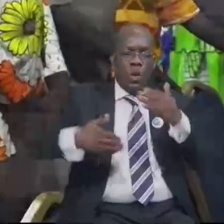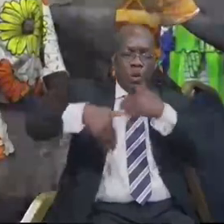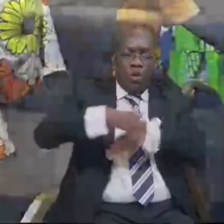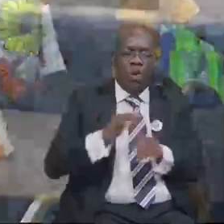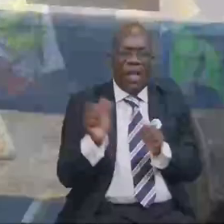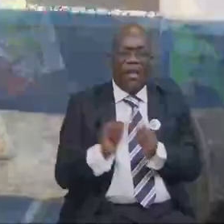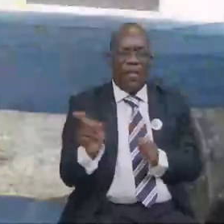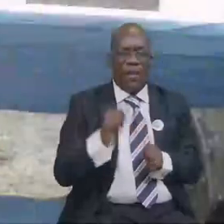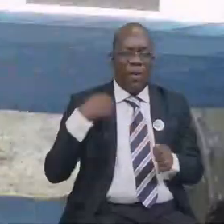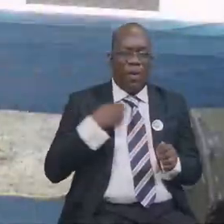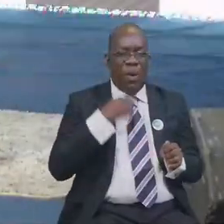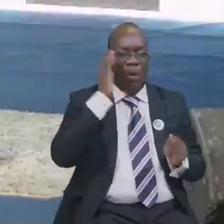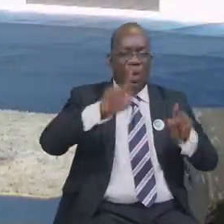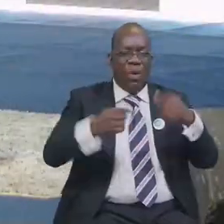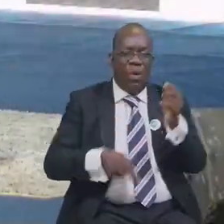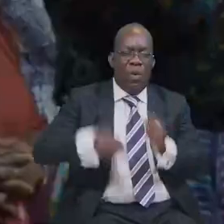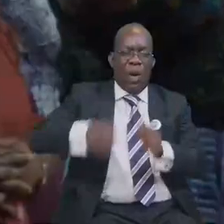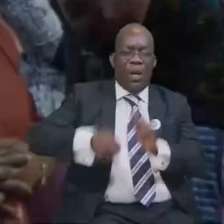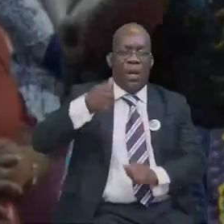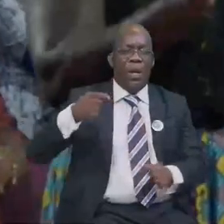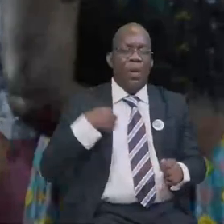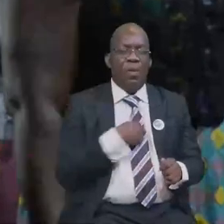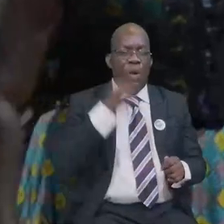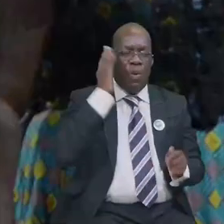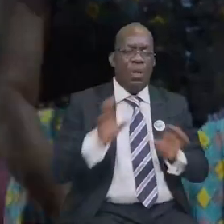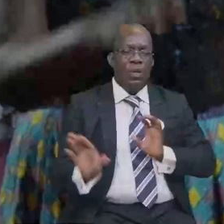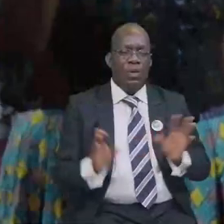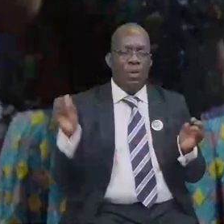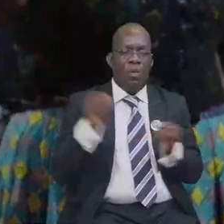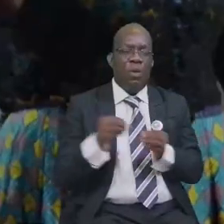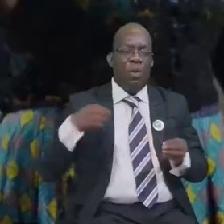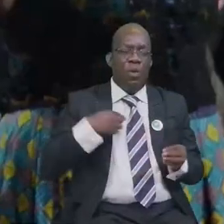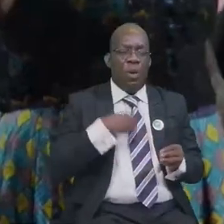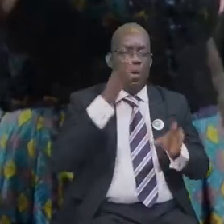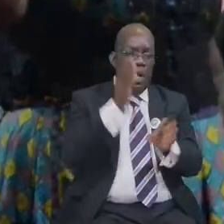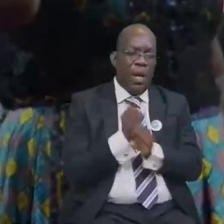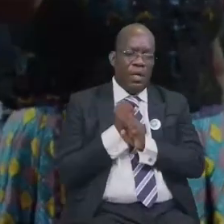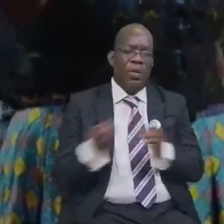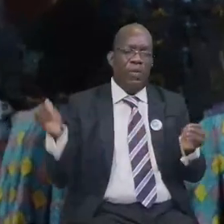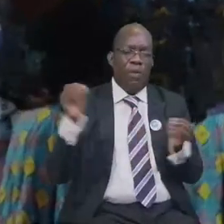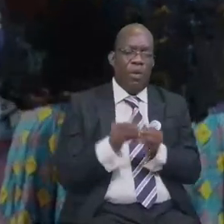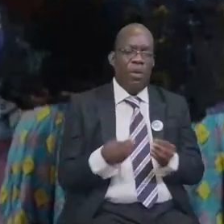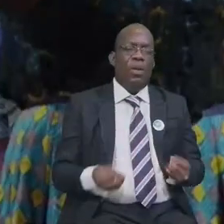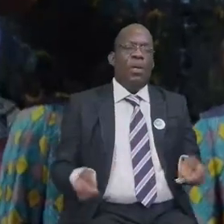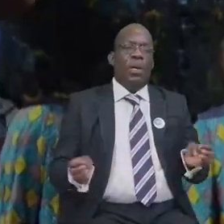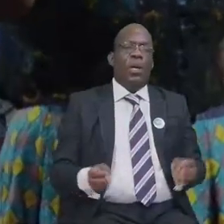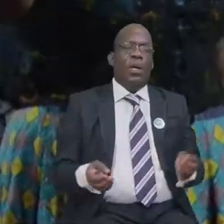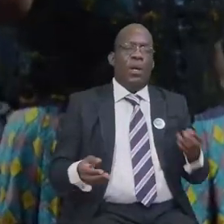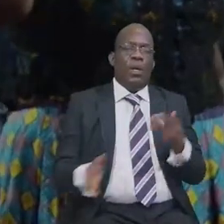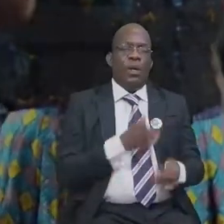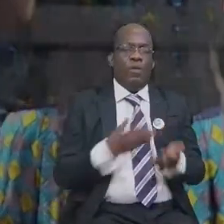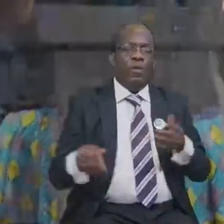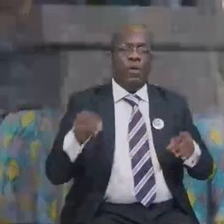irons plus haut, nous ferons plus, nous allons réaliser plus. Même en nos jours,